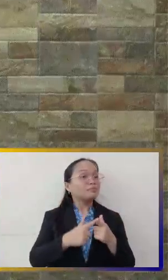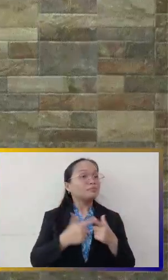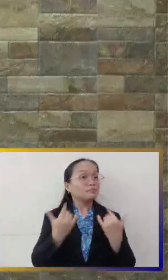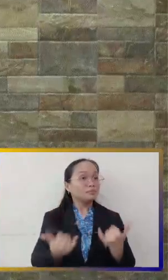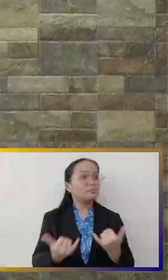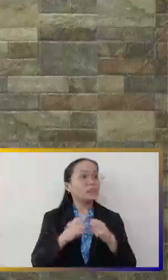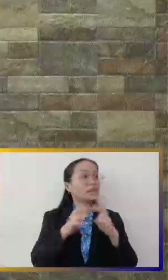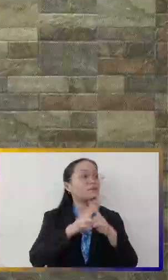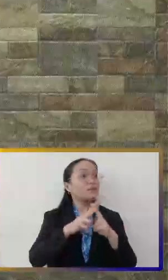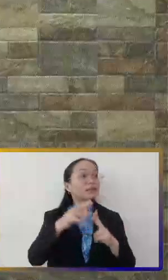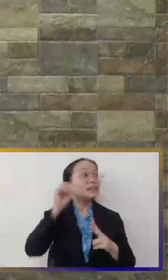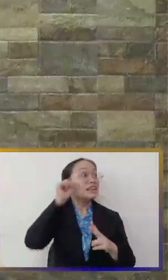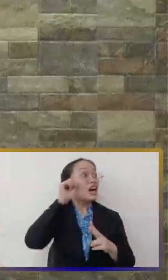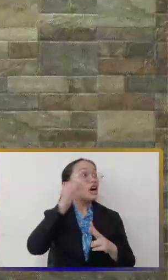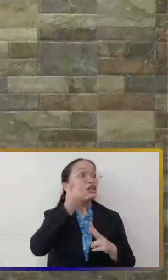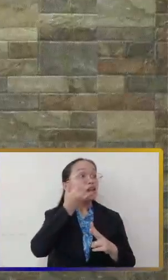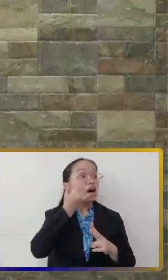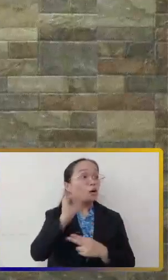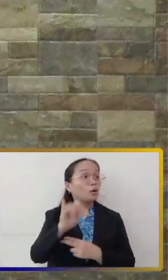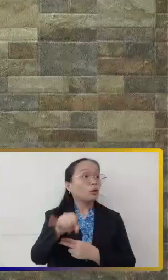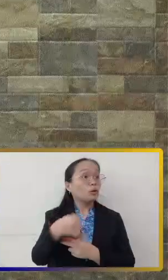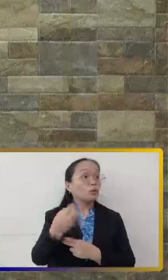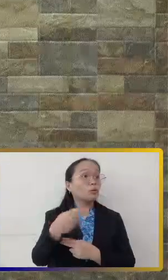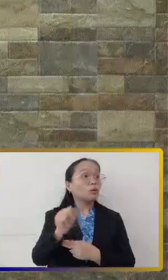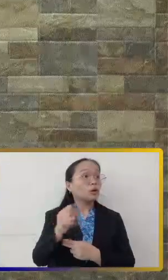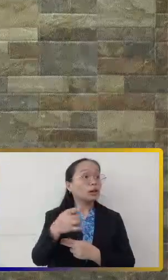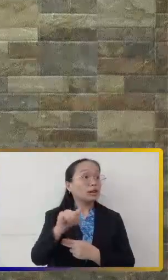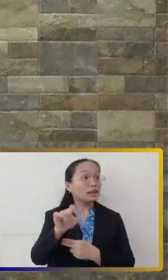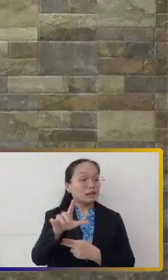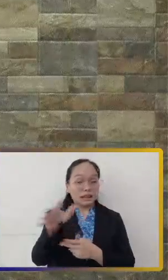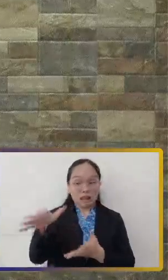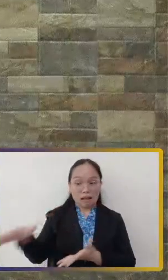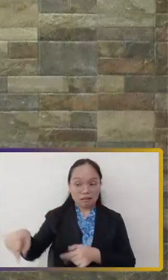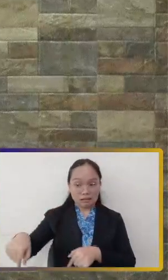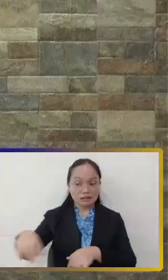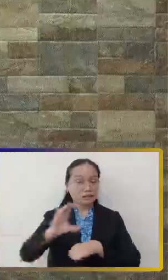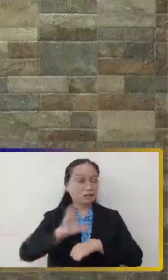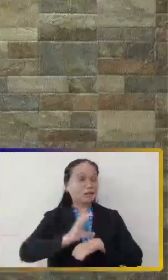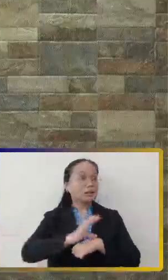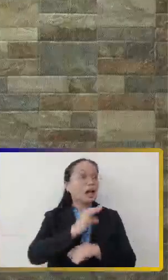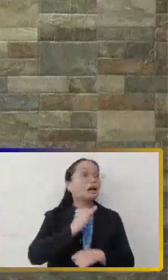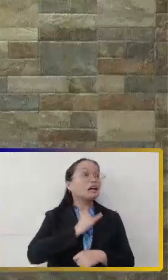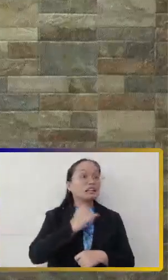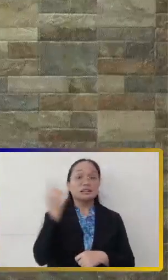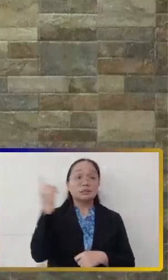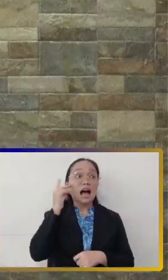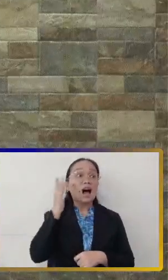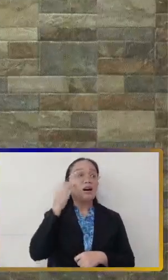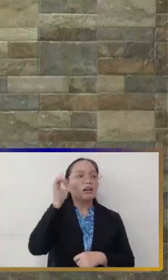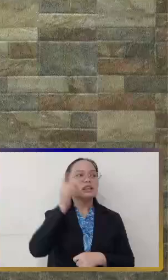si John Hill ay iniwanan ko rito, si Maki, sinasabi ko sa kanila, I